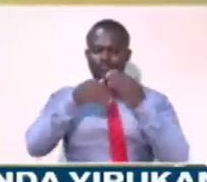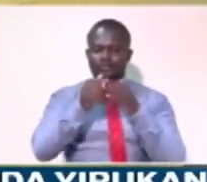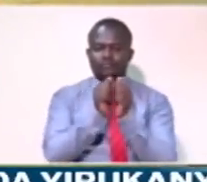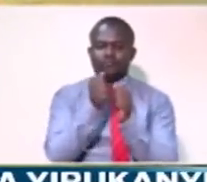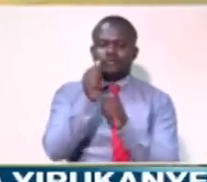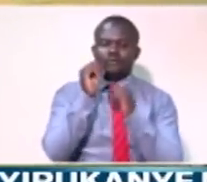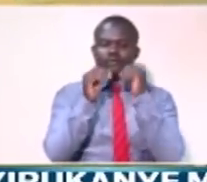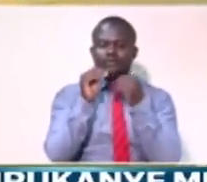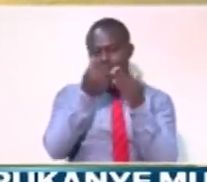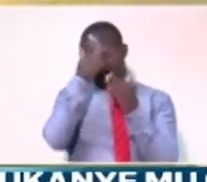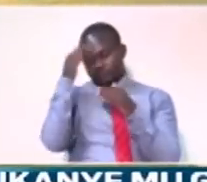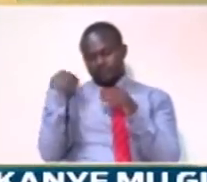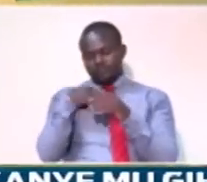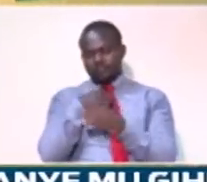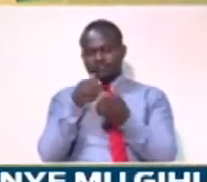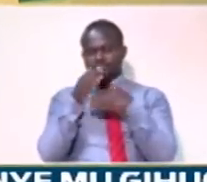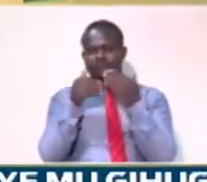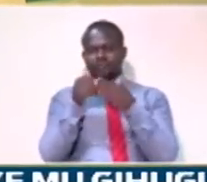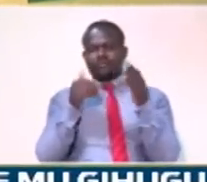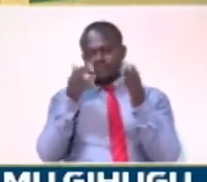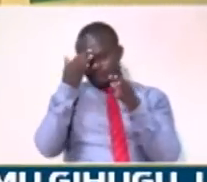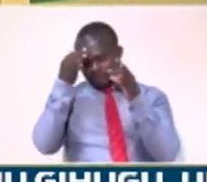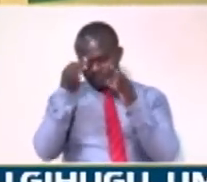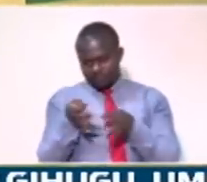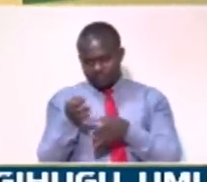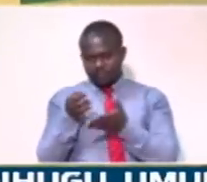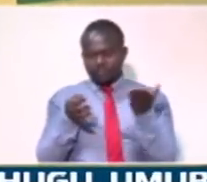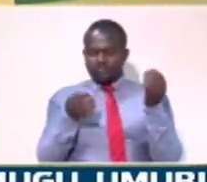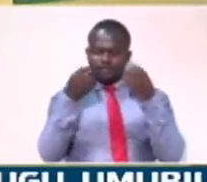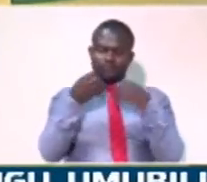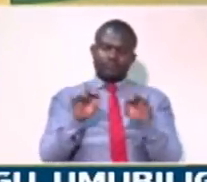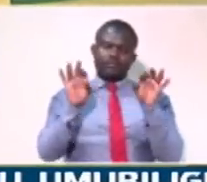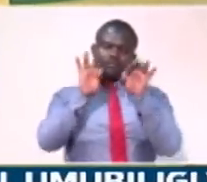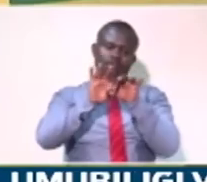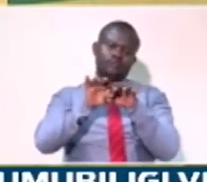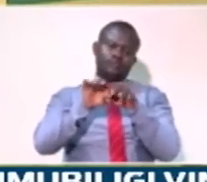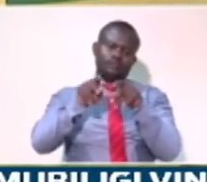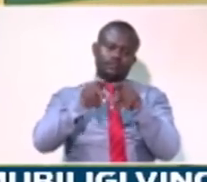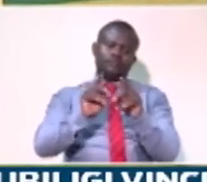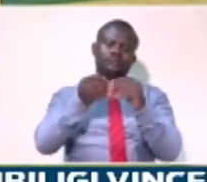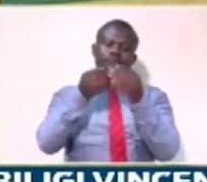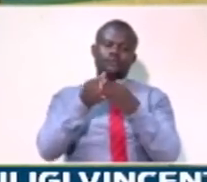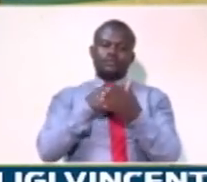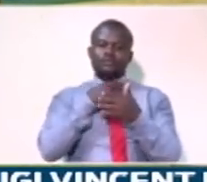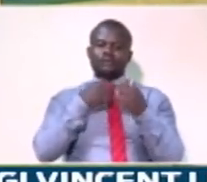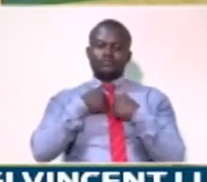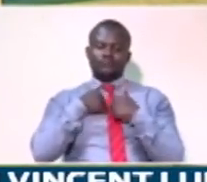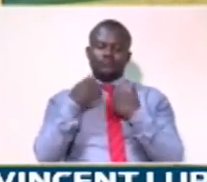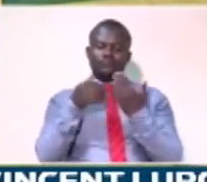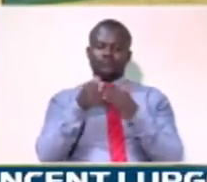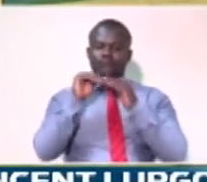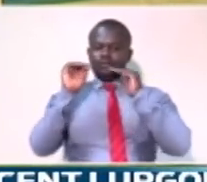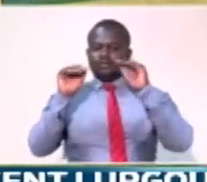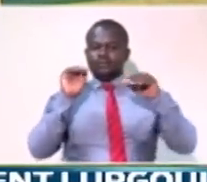nayo mpamvu natwe tubikurikirana mbere y'uko dufata iki cyemezo cyo gutesha agaciro uruhushya yahawe rwo gusura u Rwanda twabanje no